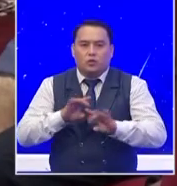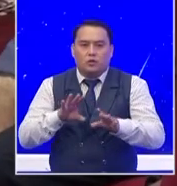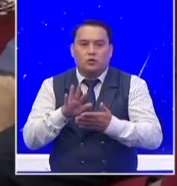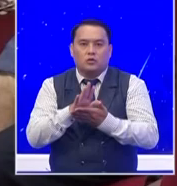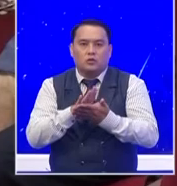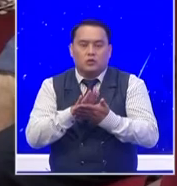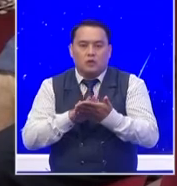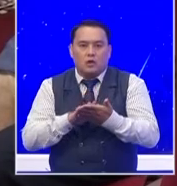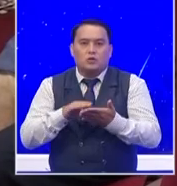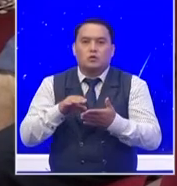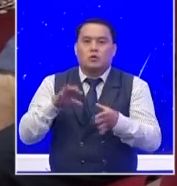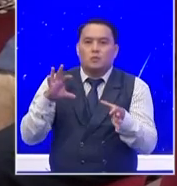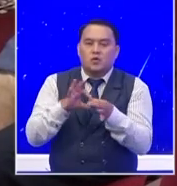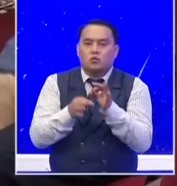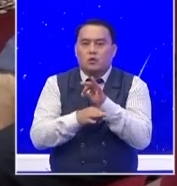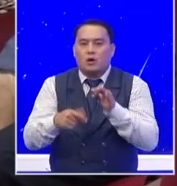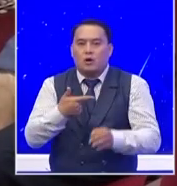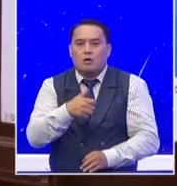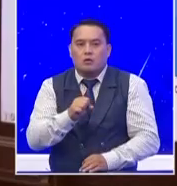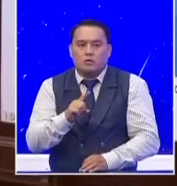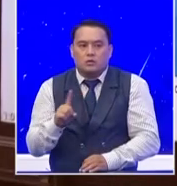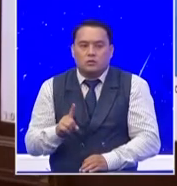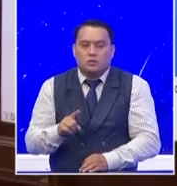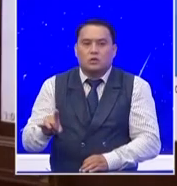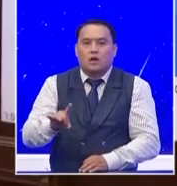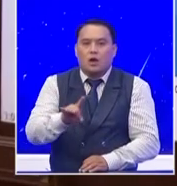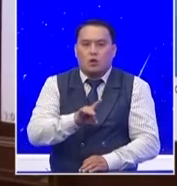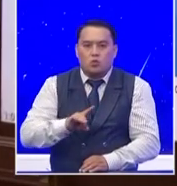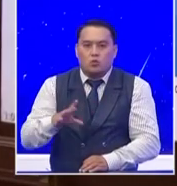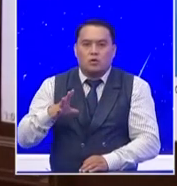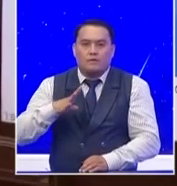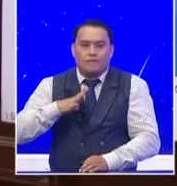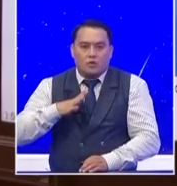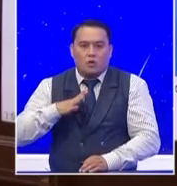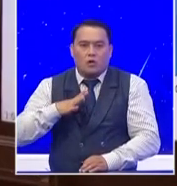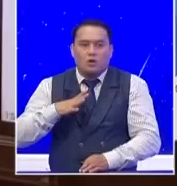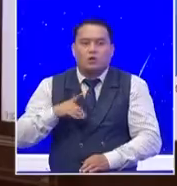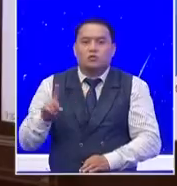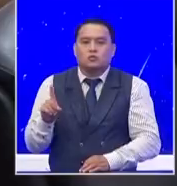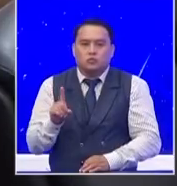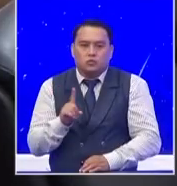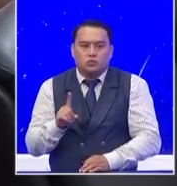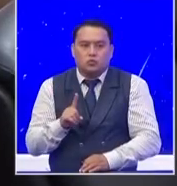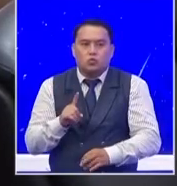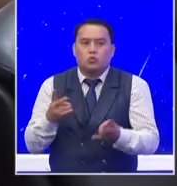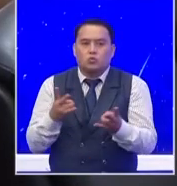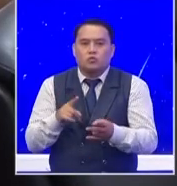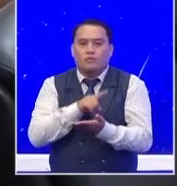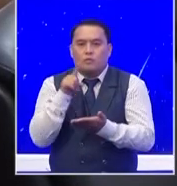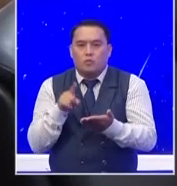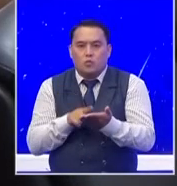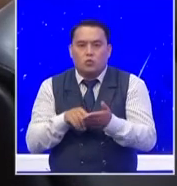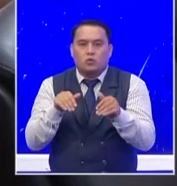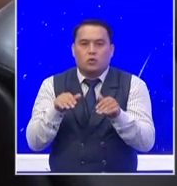плоды, отметил глава региона. Однако в ряде районов плохо ведется профилактика, за счет чего наблюдается ежедневный прирост. В этом